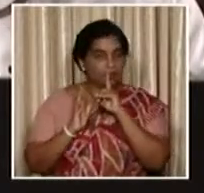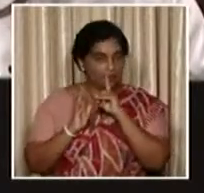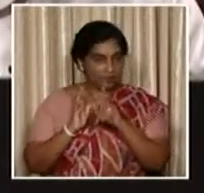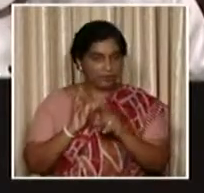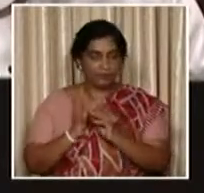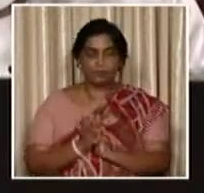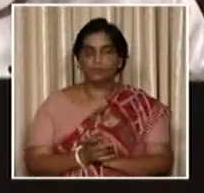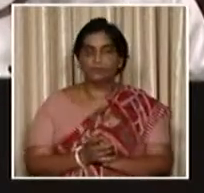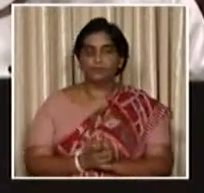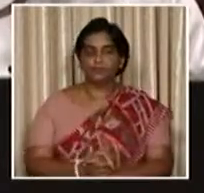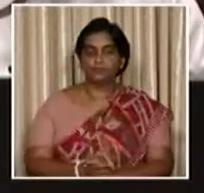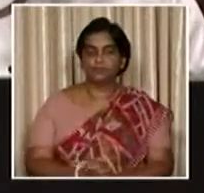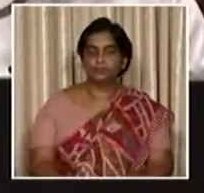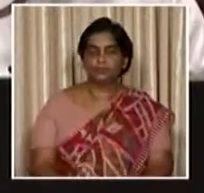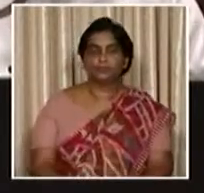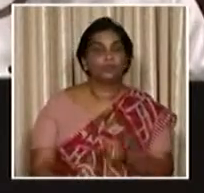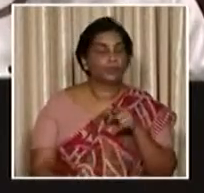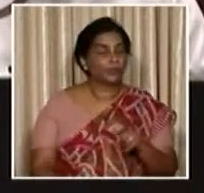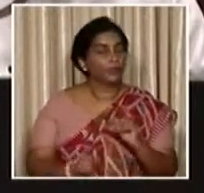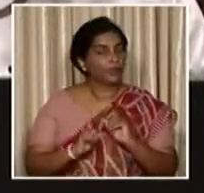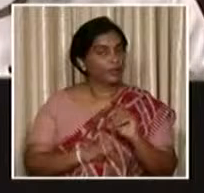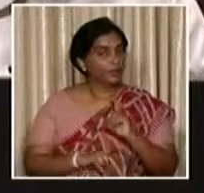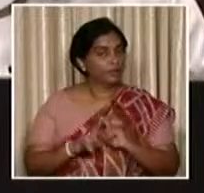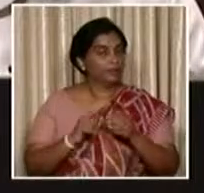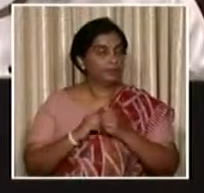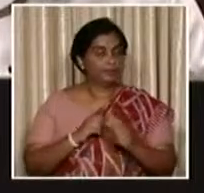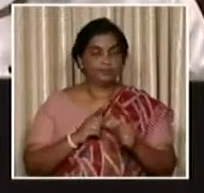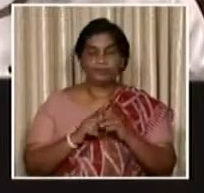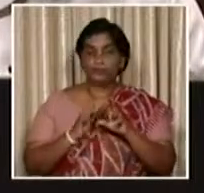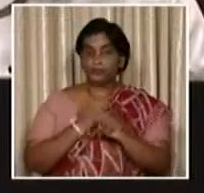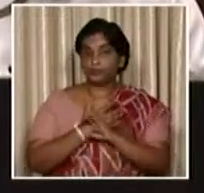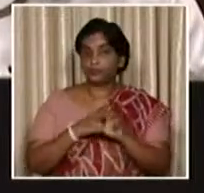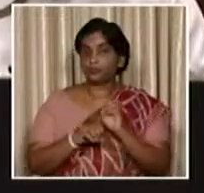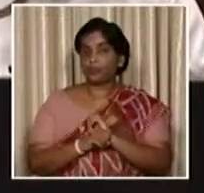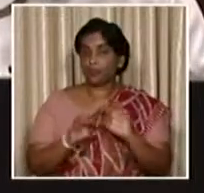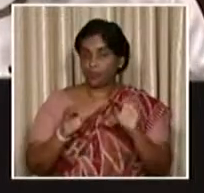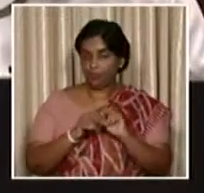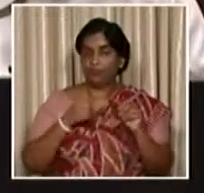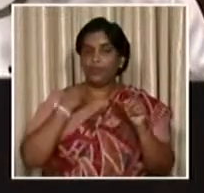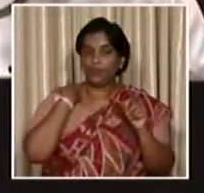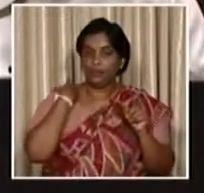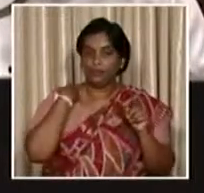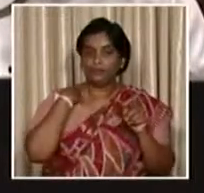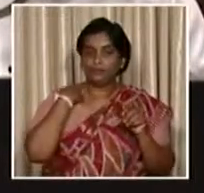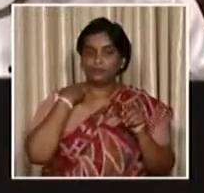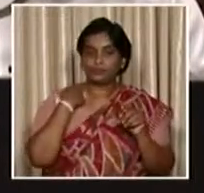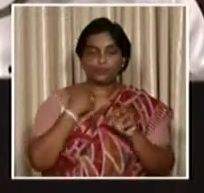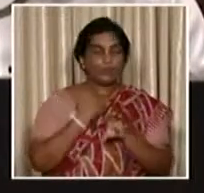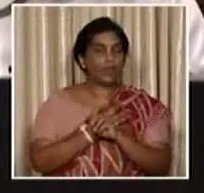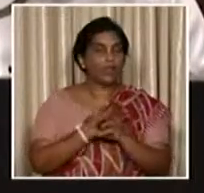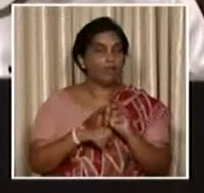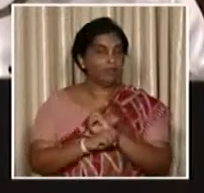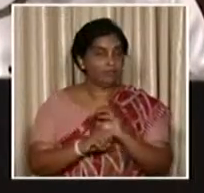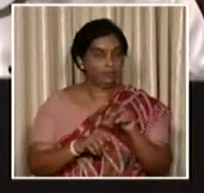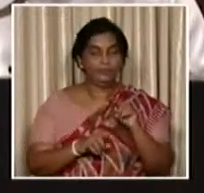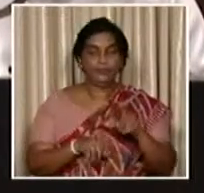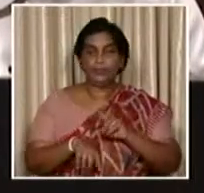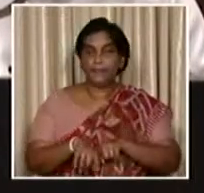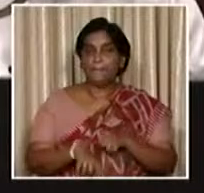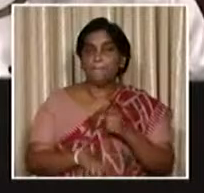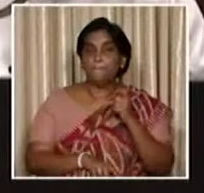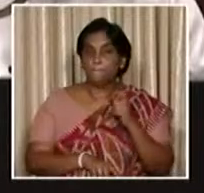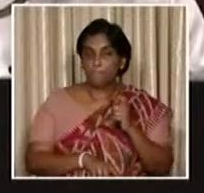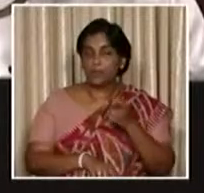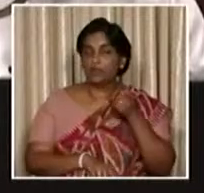අතර මේ පාර්ලිමේන්තුවේ සිදු කරන සජීවී ප්‍රකාශය ලයිව් ටෙලිකාස්ට් එක පැය